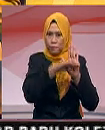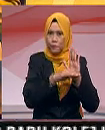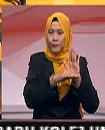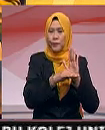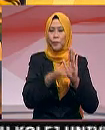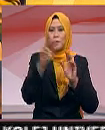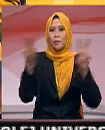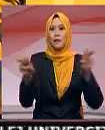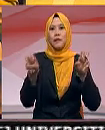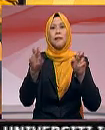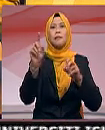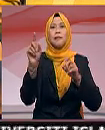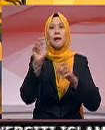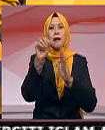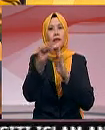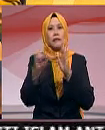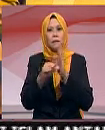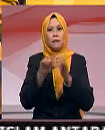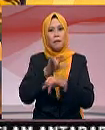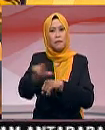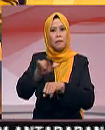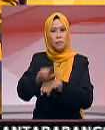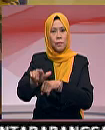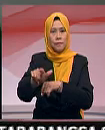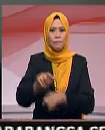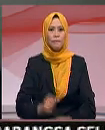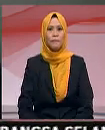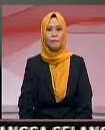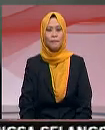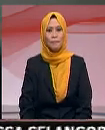di bawah kadone kesesakan dan akta hasutan akta